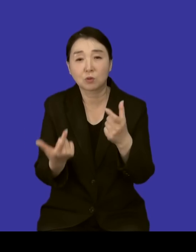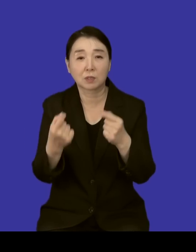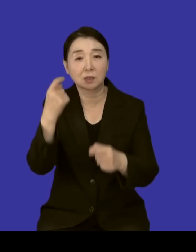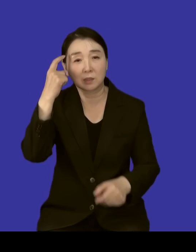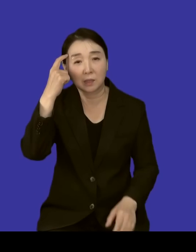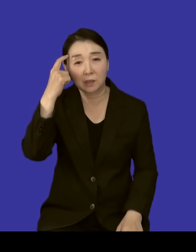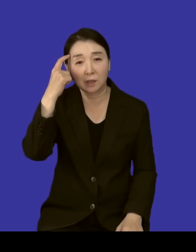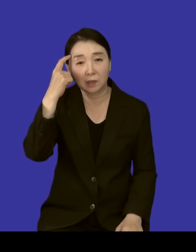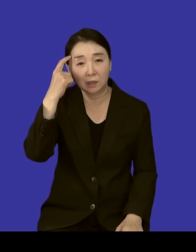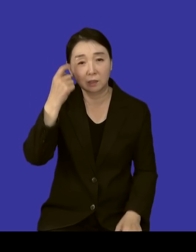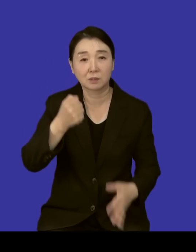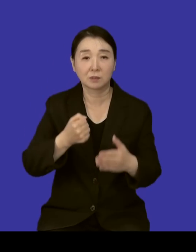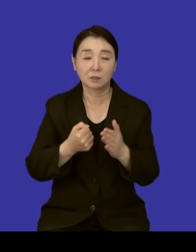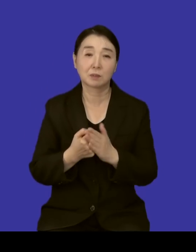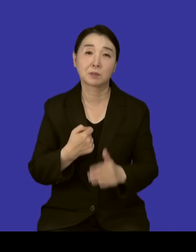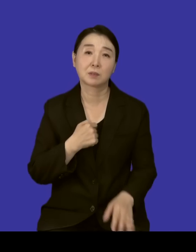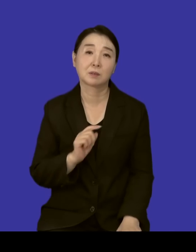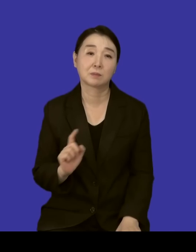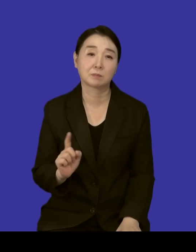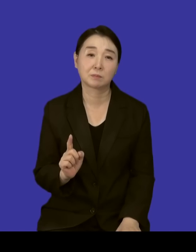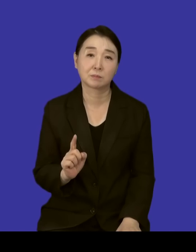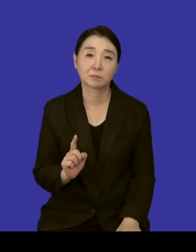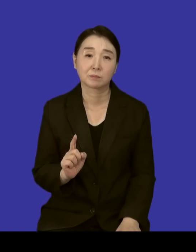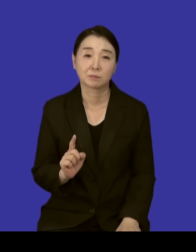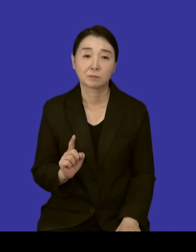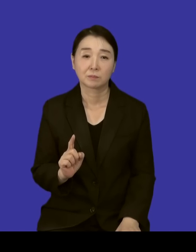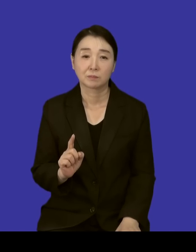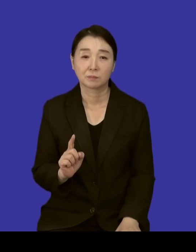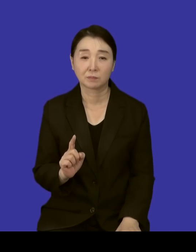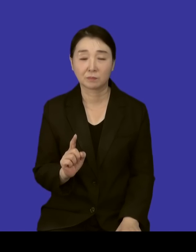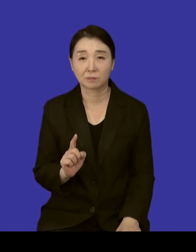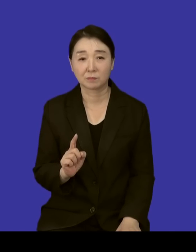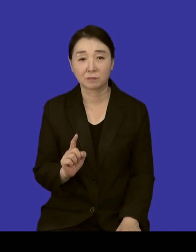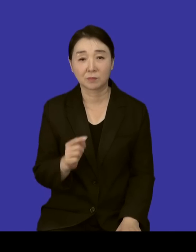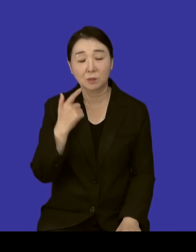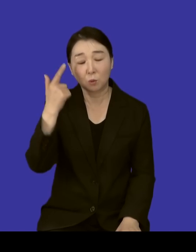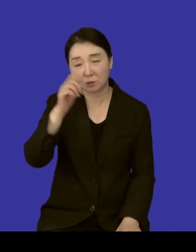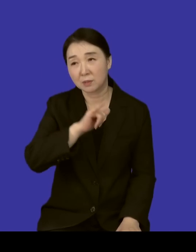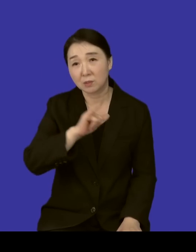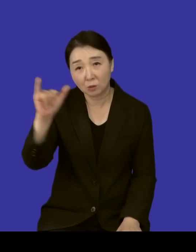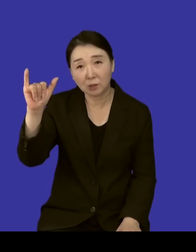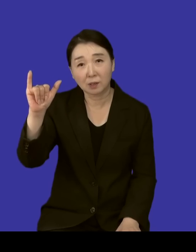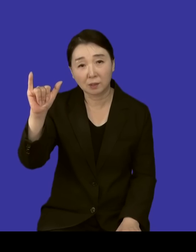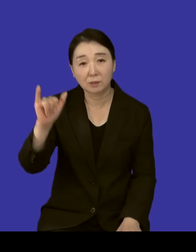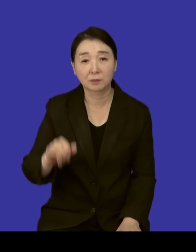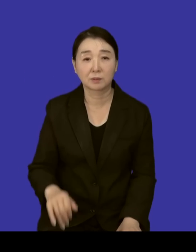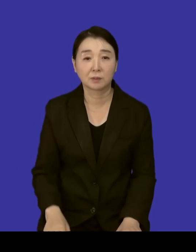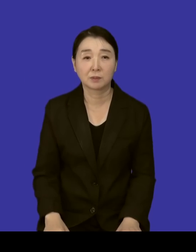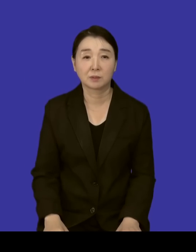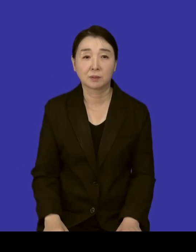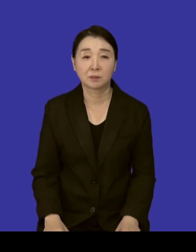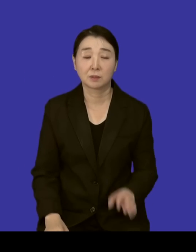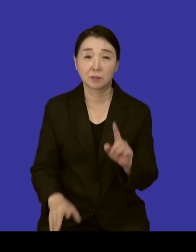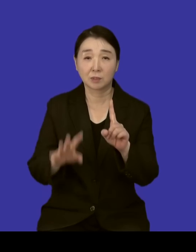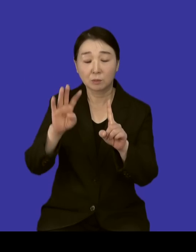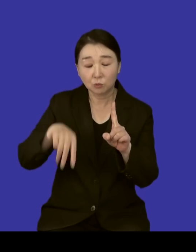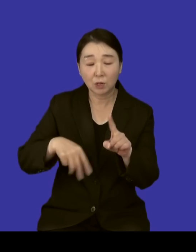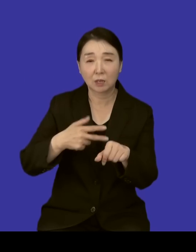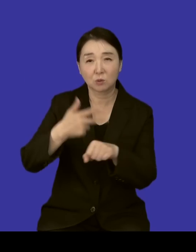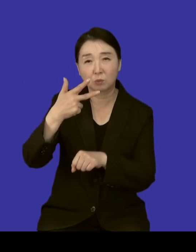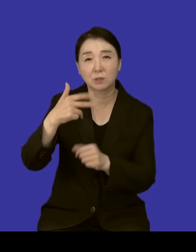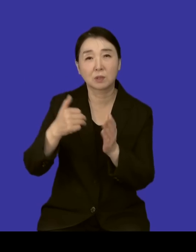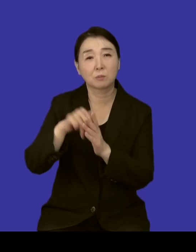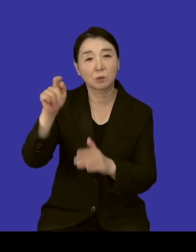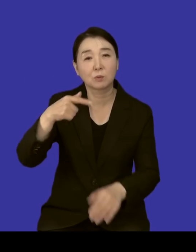주셔서 제가 막 이제 전화를 드리러 갔는데 일부가 7시니까 못